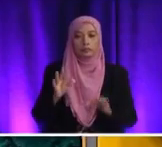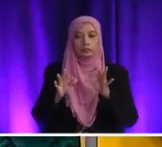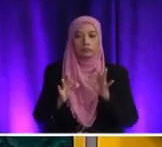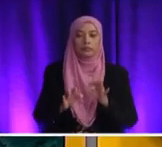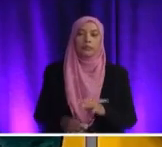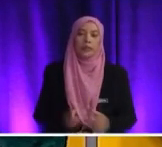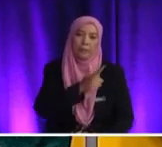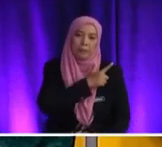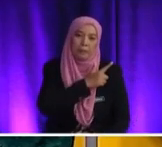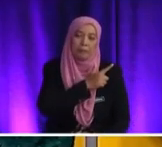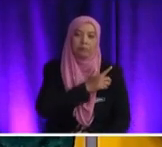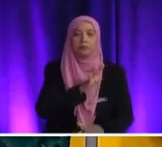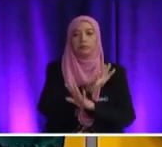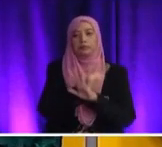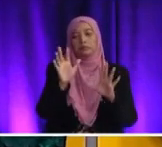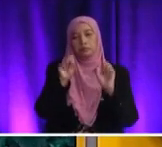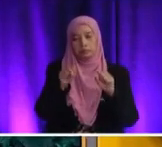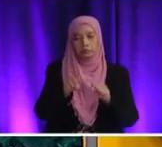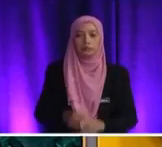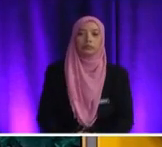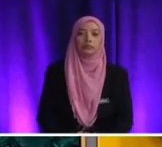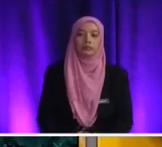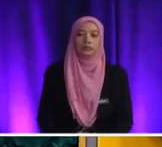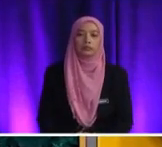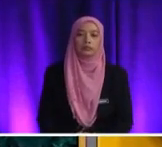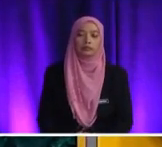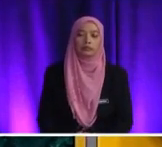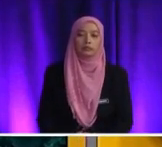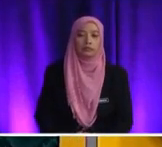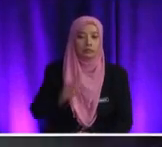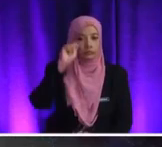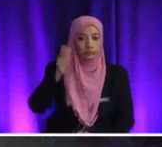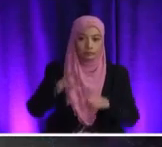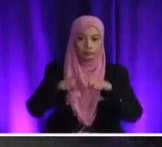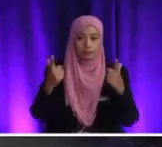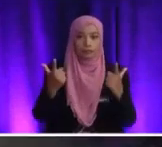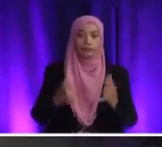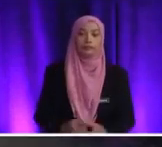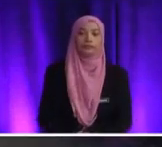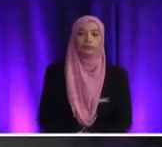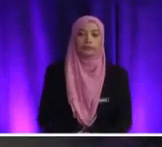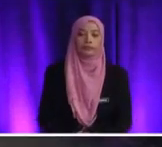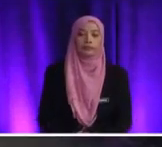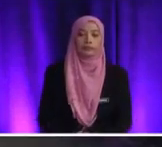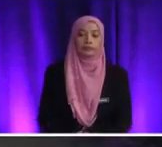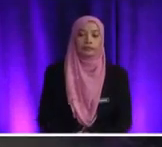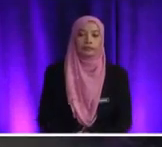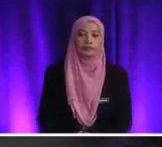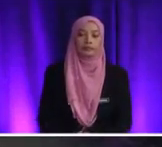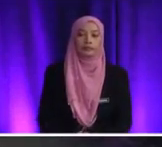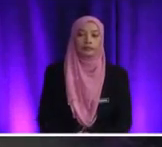nilai kepemimpinan nilai Berdikari dan sebagainya bye katanya orang lain letak.no Sunda jawab baik